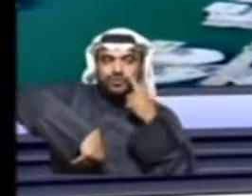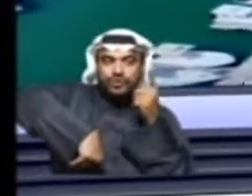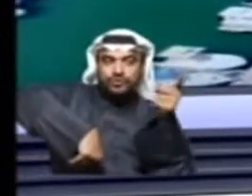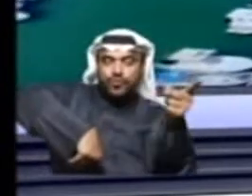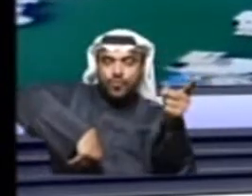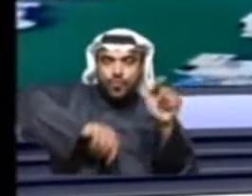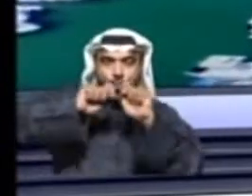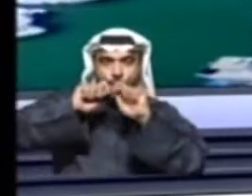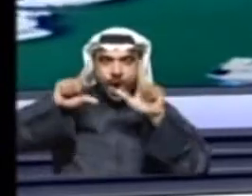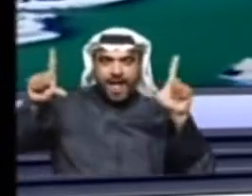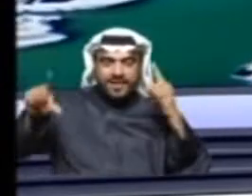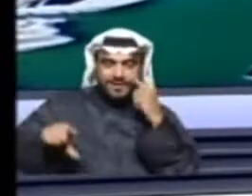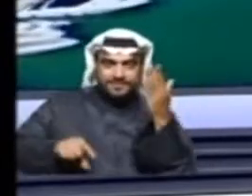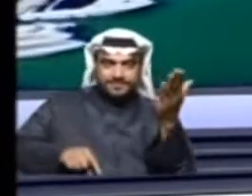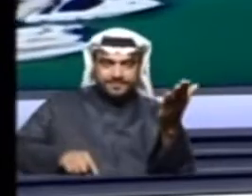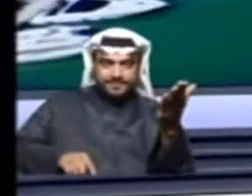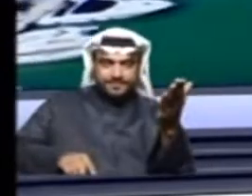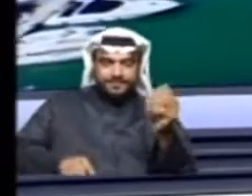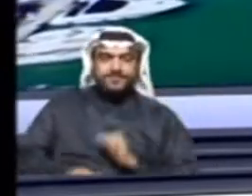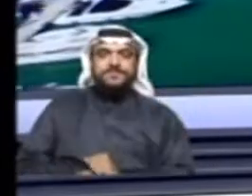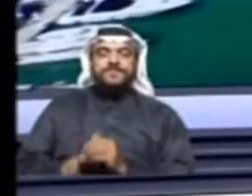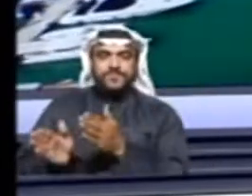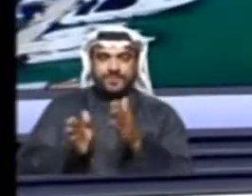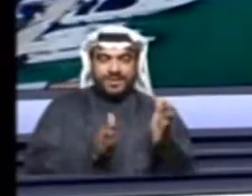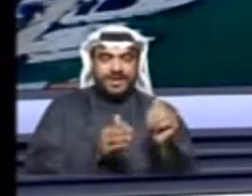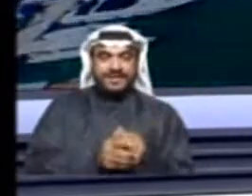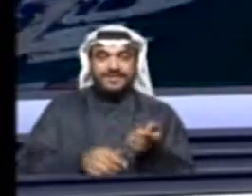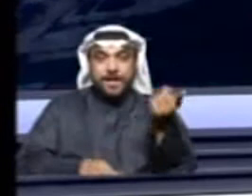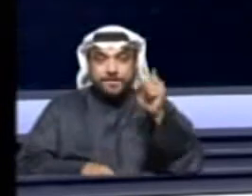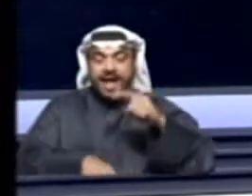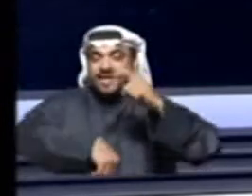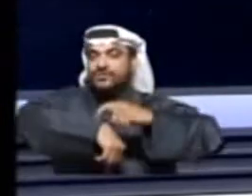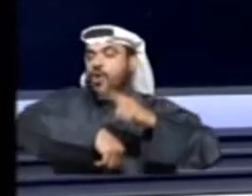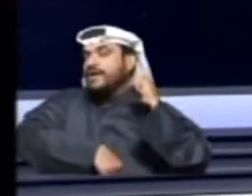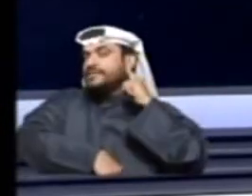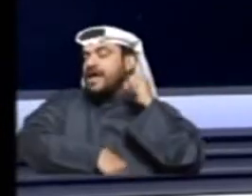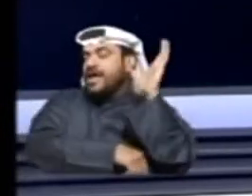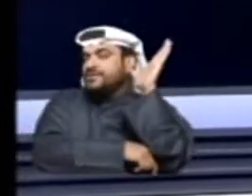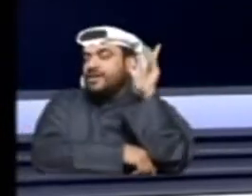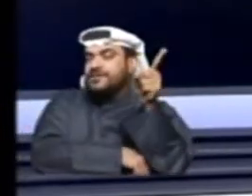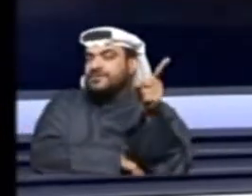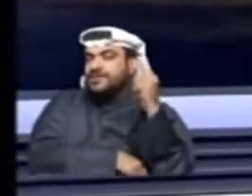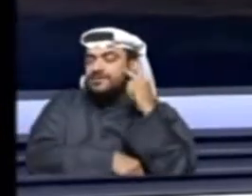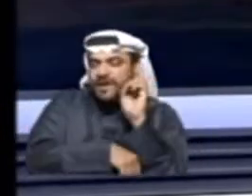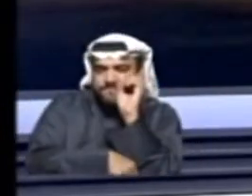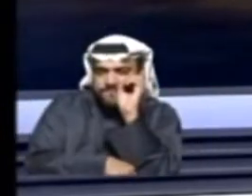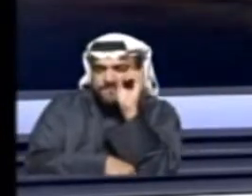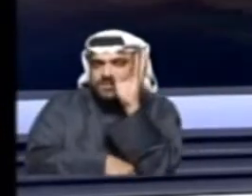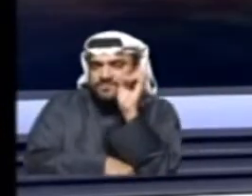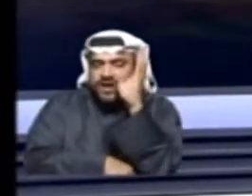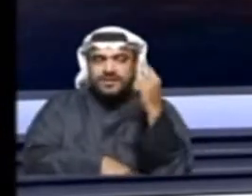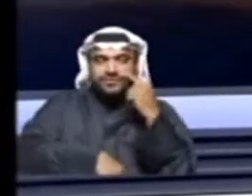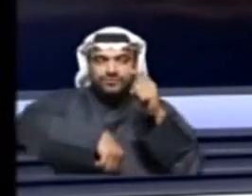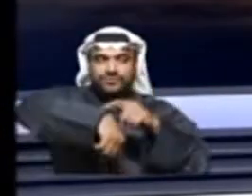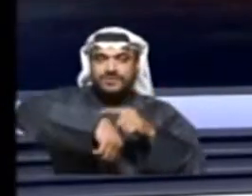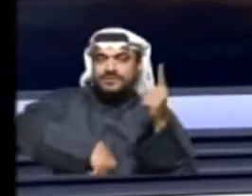الليلة، أما الجزر الثاني الساعة 12:08 دقائق الظهر. المواقيت بإذن الله حسب التوقيت المحلي لمدينة الكويت، موعد